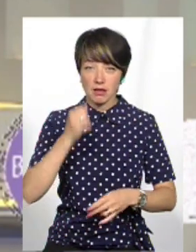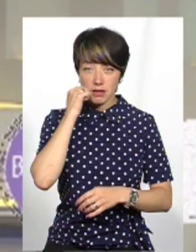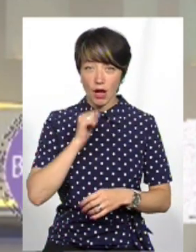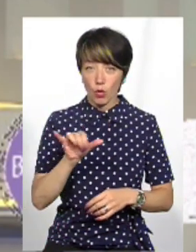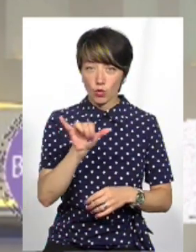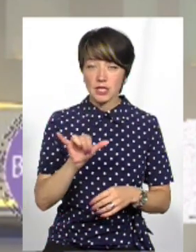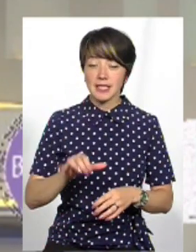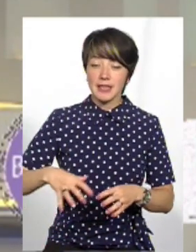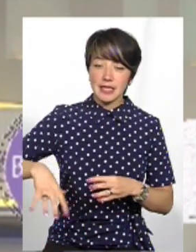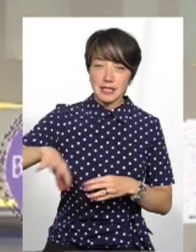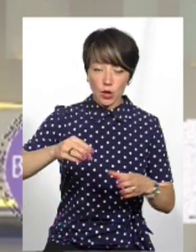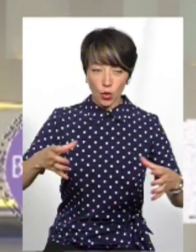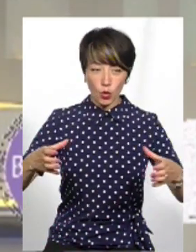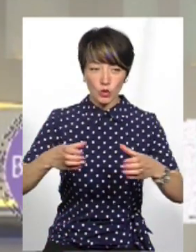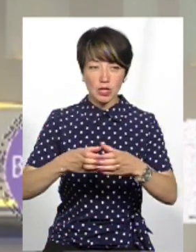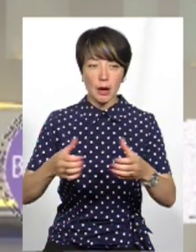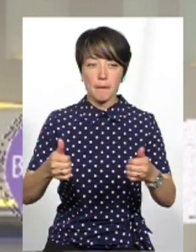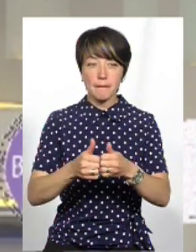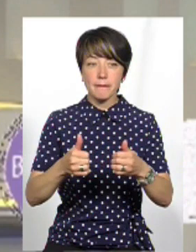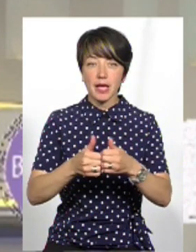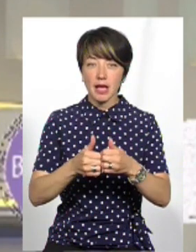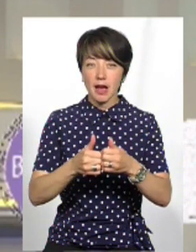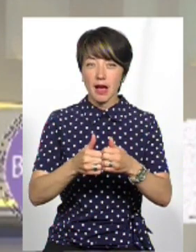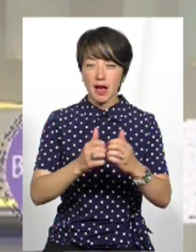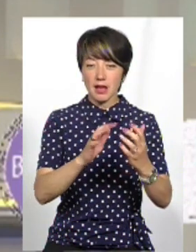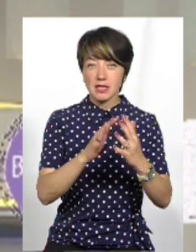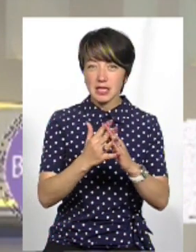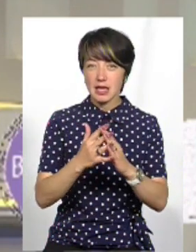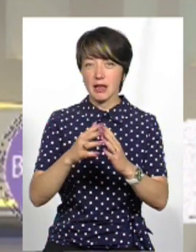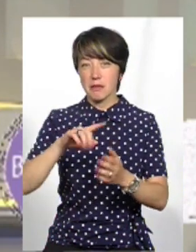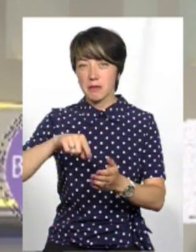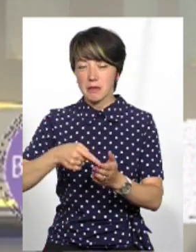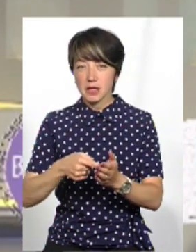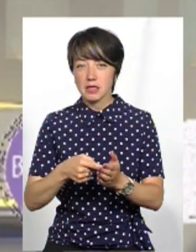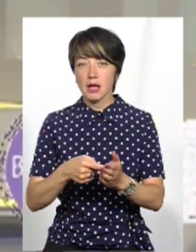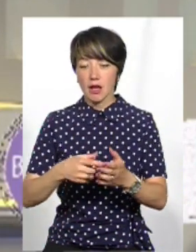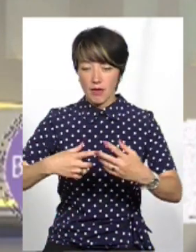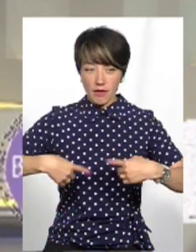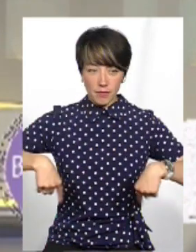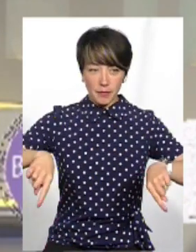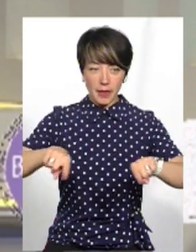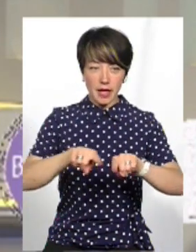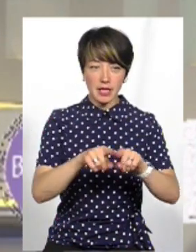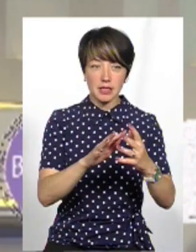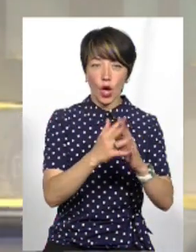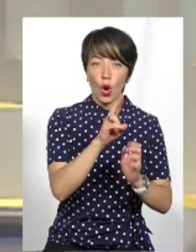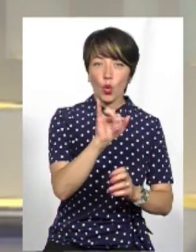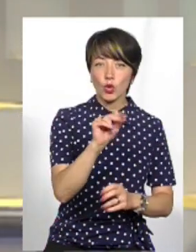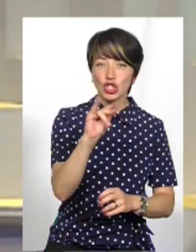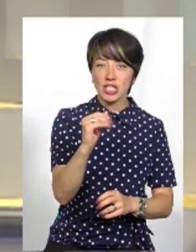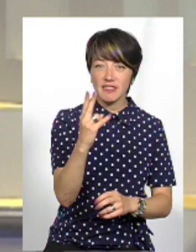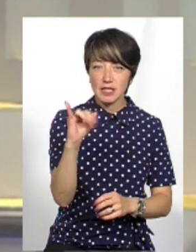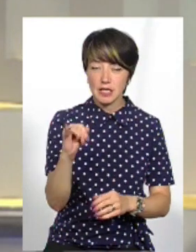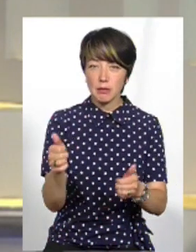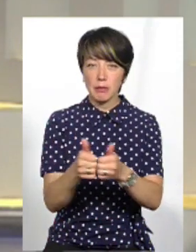Старушиця, цілого куща біля 20 населених пунктів, а якщо брати увесь діапазон сіл від села Кульчиївці, то